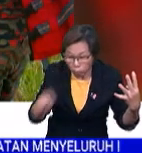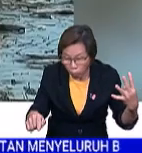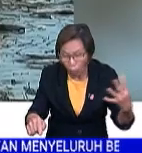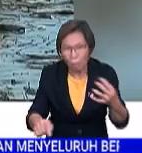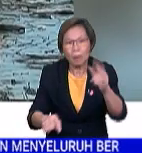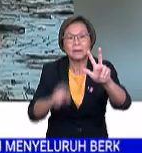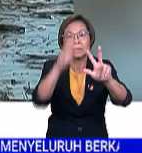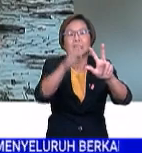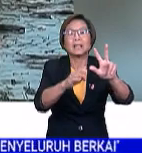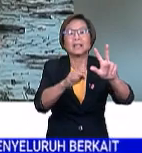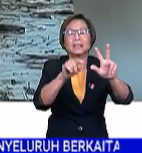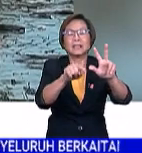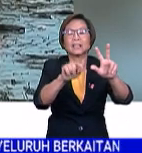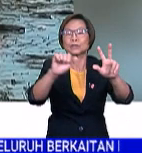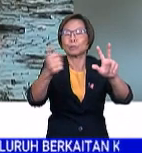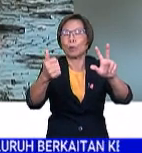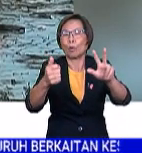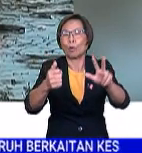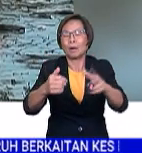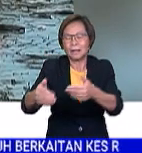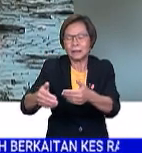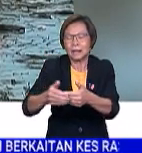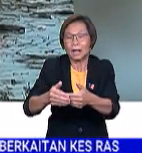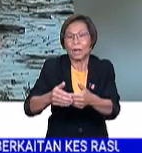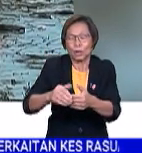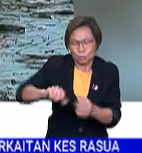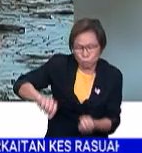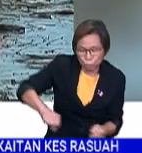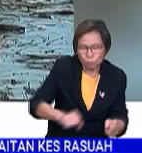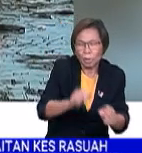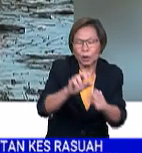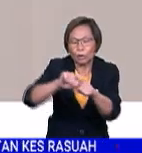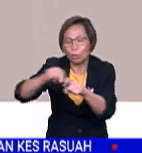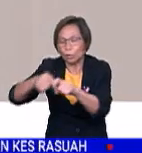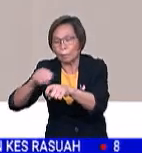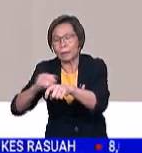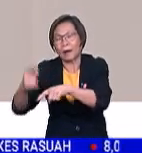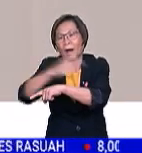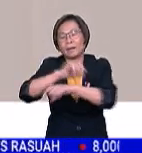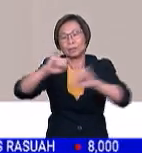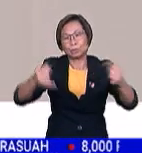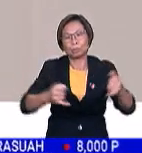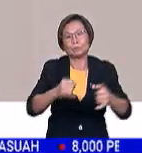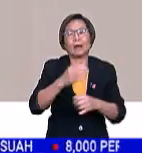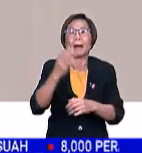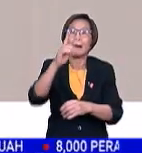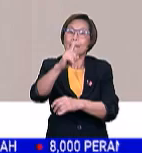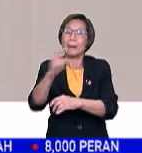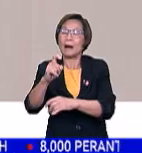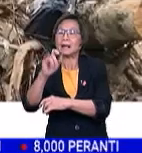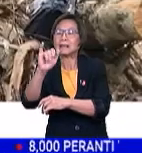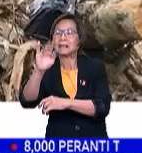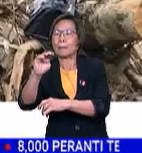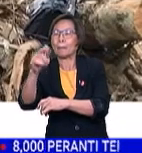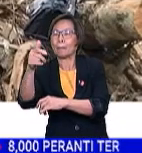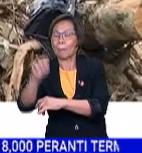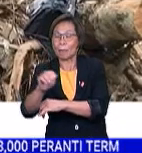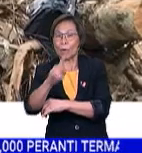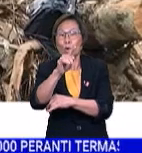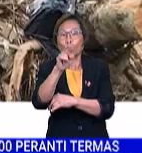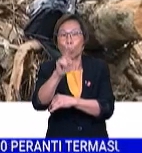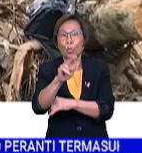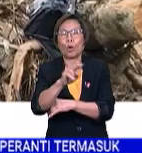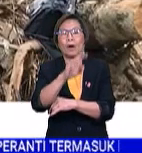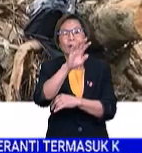pada 3.10 petang di Muara Sungai Udang juga pada Jumaat. Mayat bekas imam, Kusyuk Ku Abdullah, 91